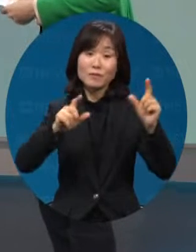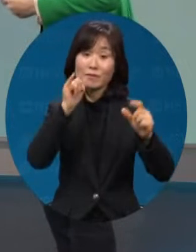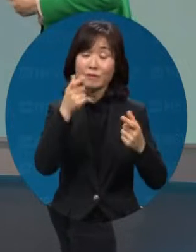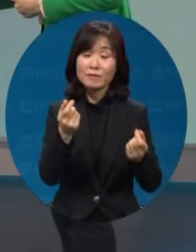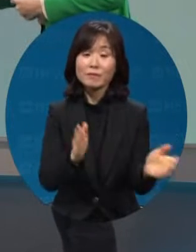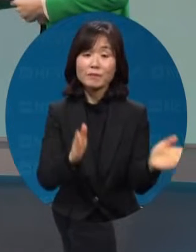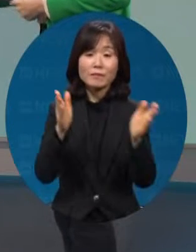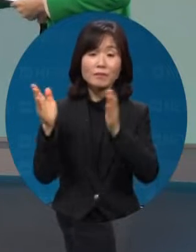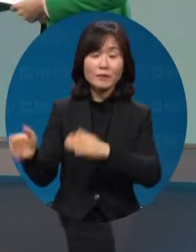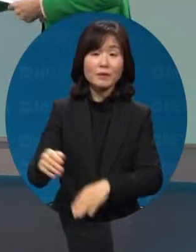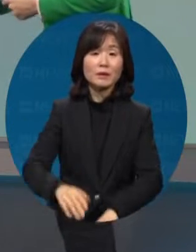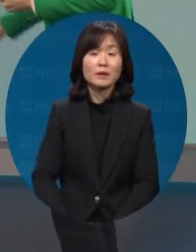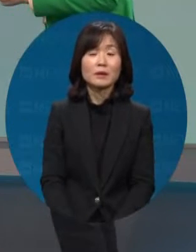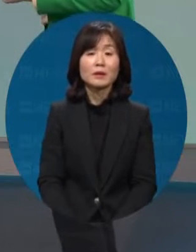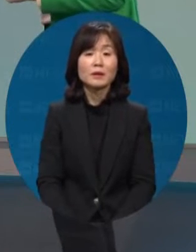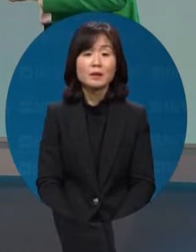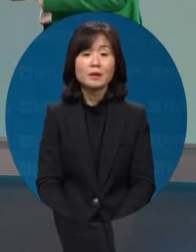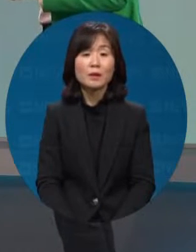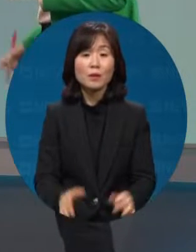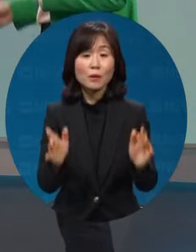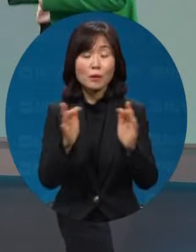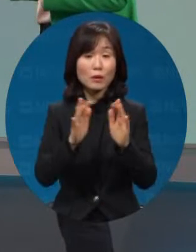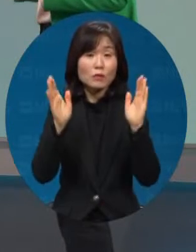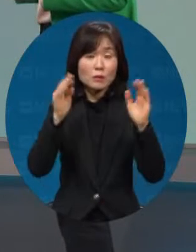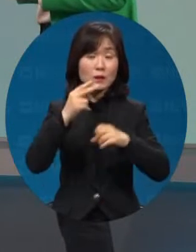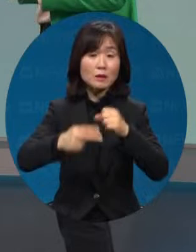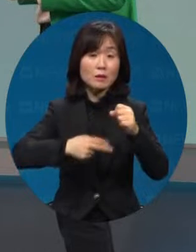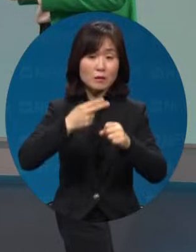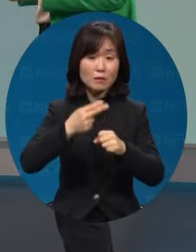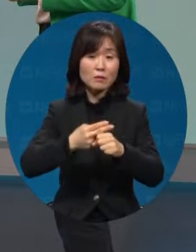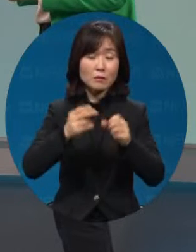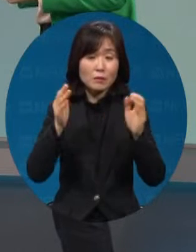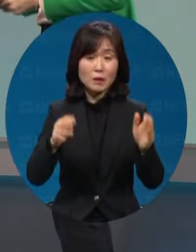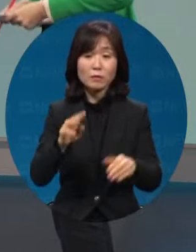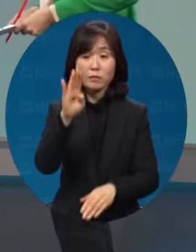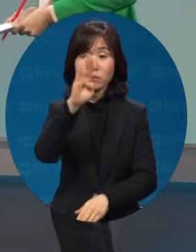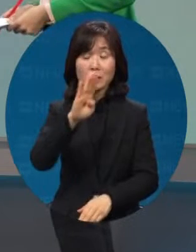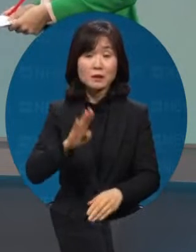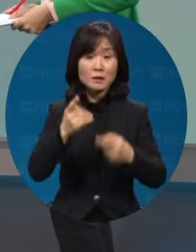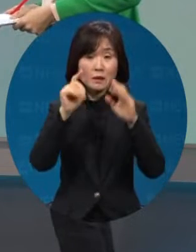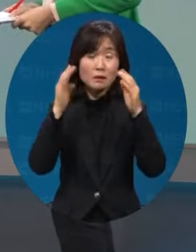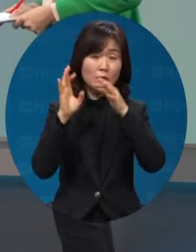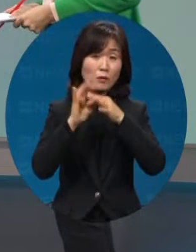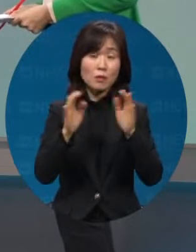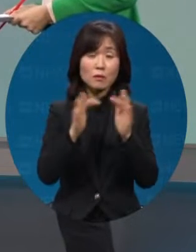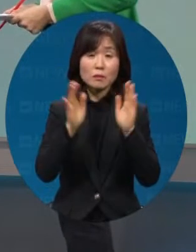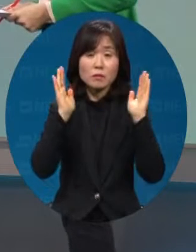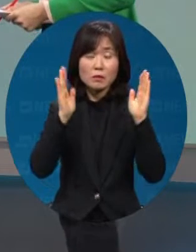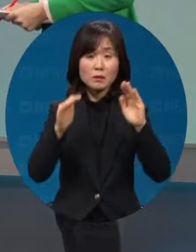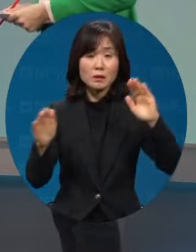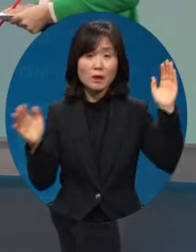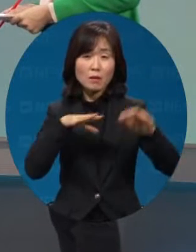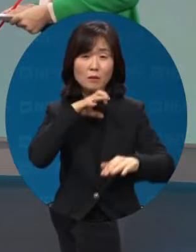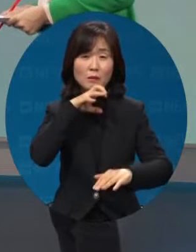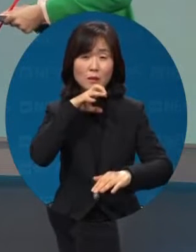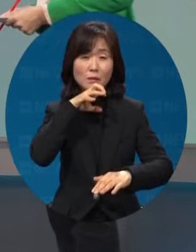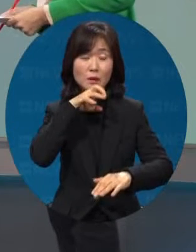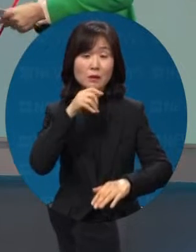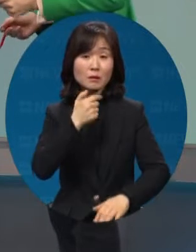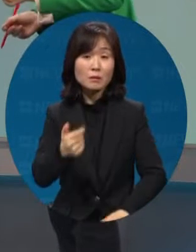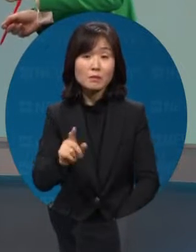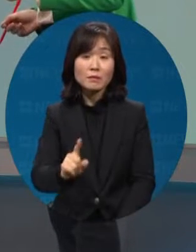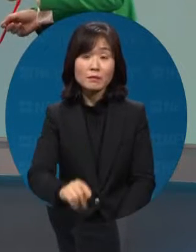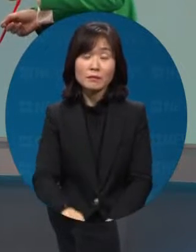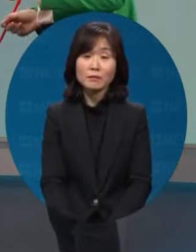보시죠. 브라질로 가보겠습니다. 자, 온라인 수업 2년째 브라질 대학들은 계속 온라인 수업을 하다 보니까 학생들 불만이 이만저만이